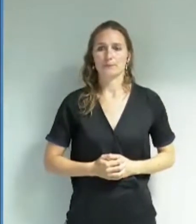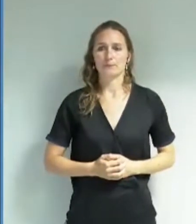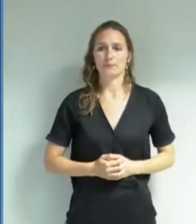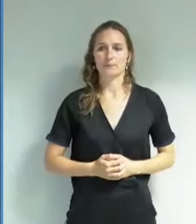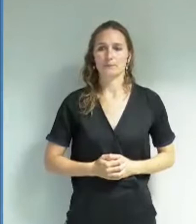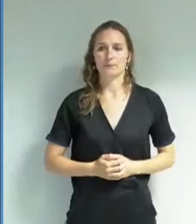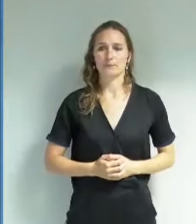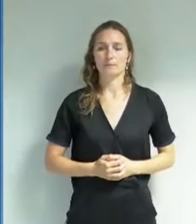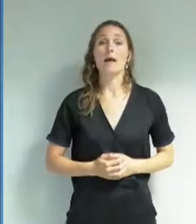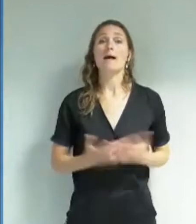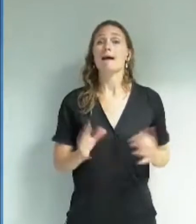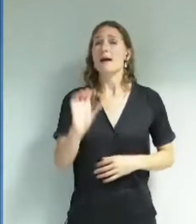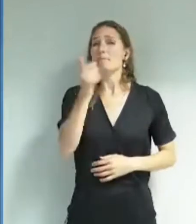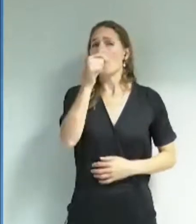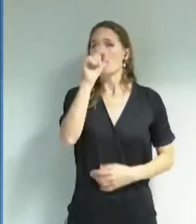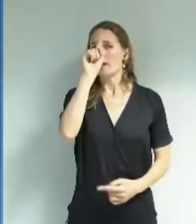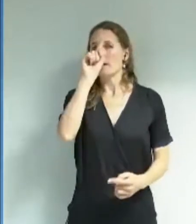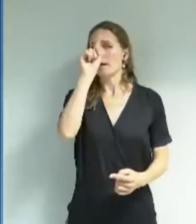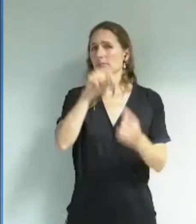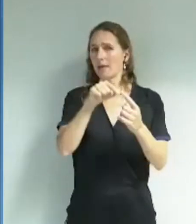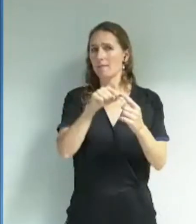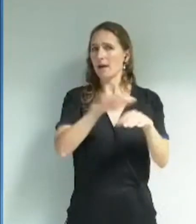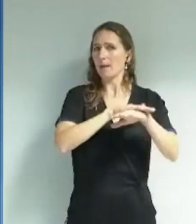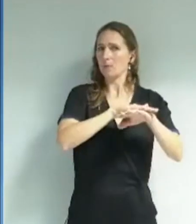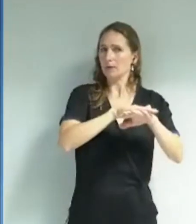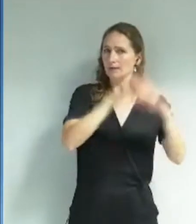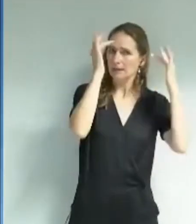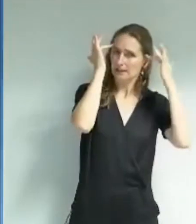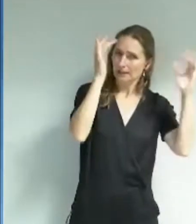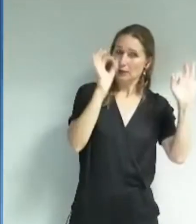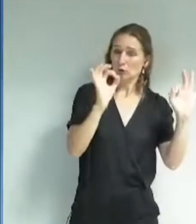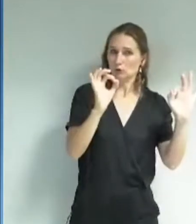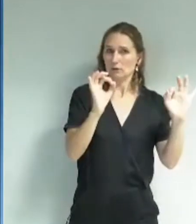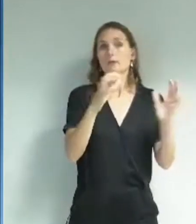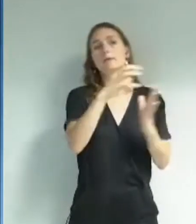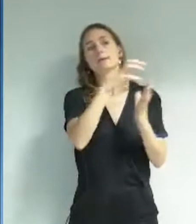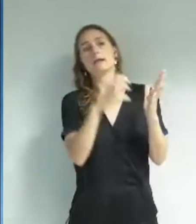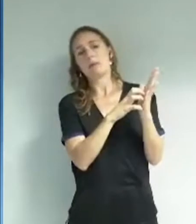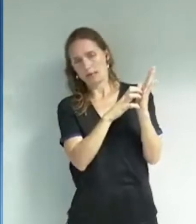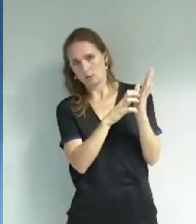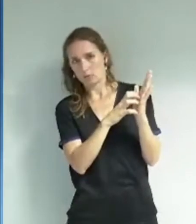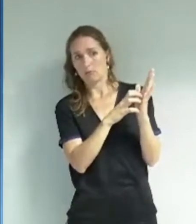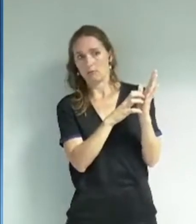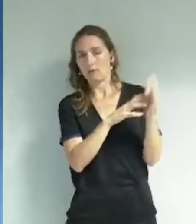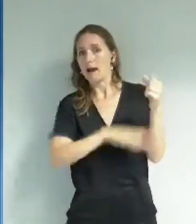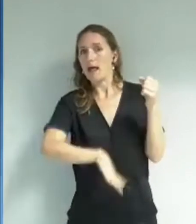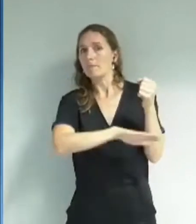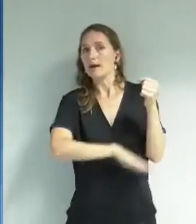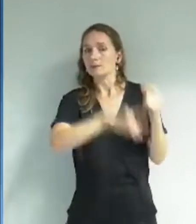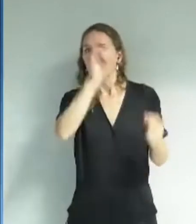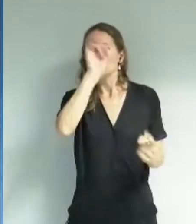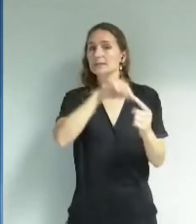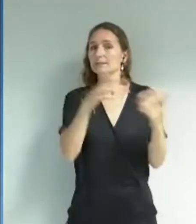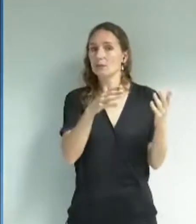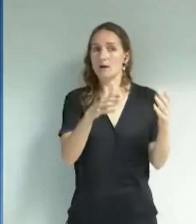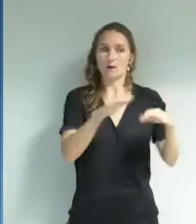Pour le premier point sur la thématique politique, simplement rappeler qu'effectivement, le socle de la délibération cadre, c'est bien d'emboîter les politiques culturelles dans